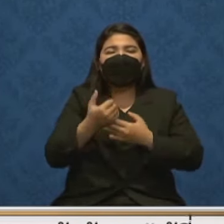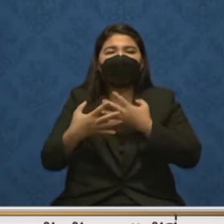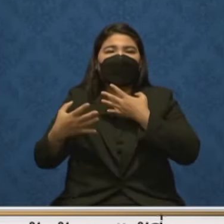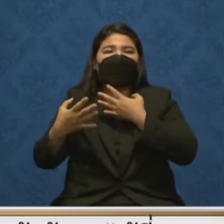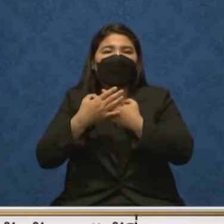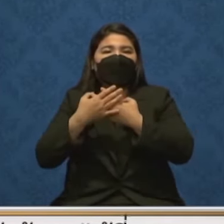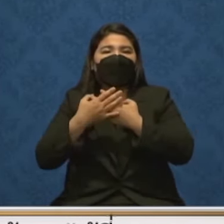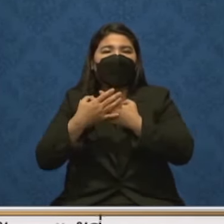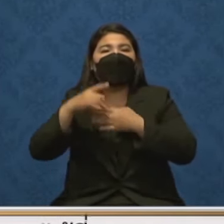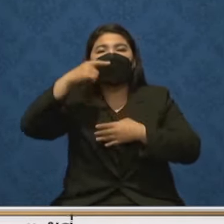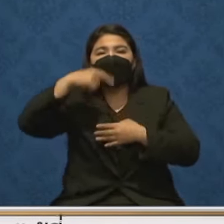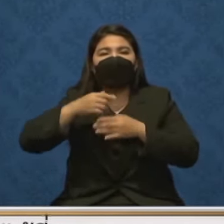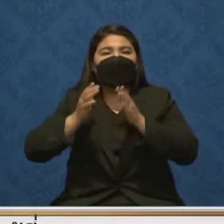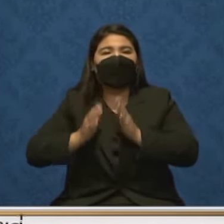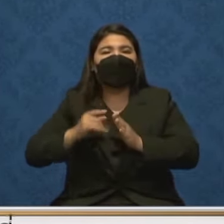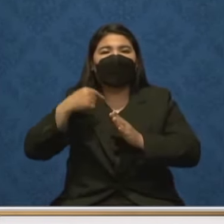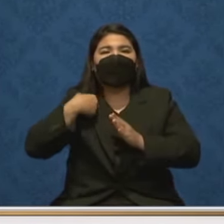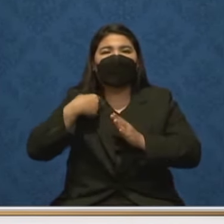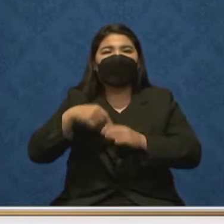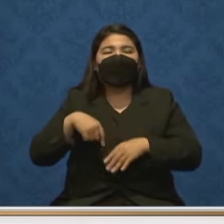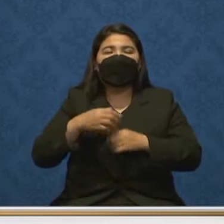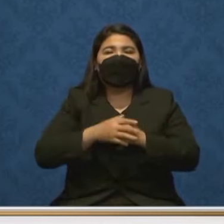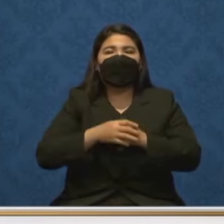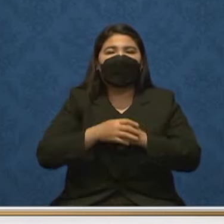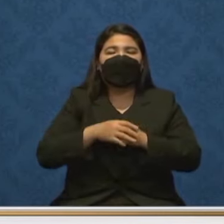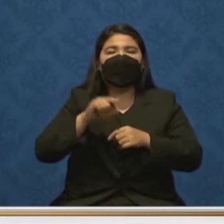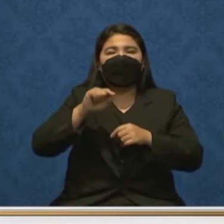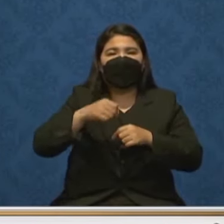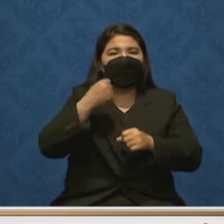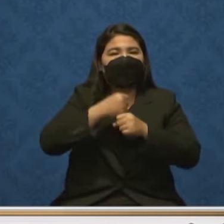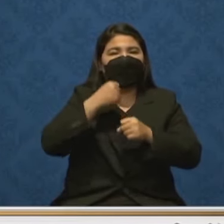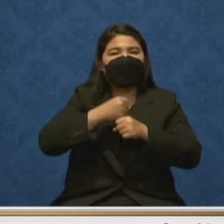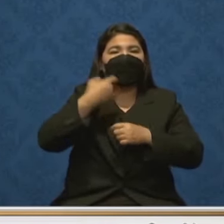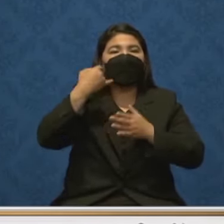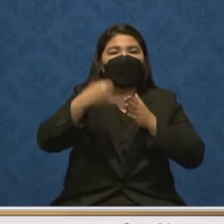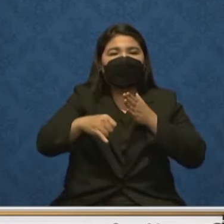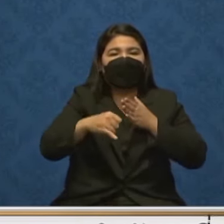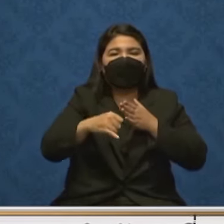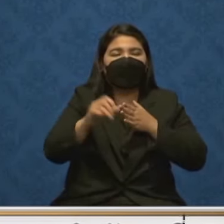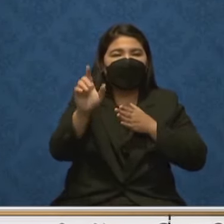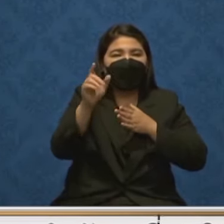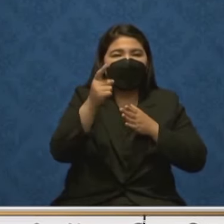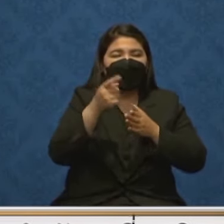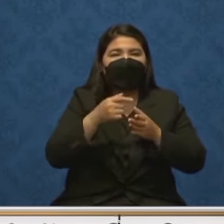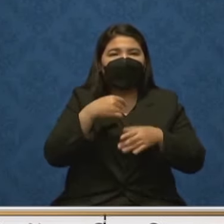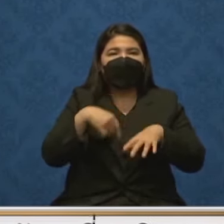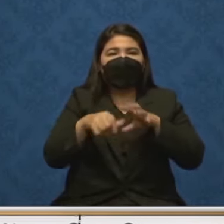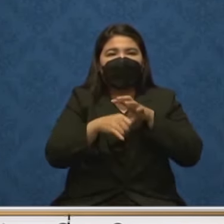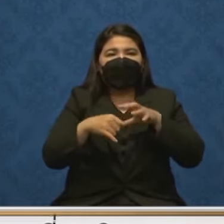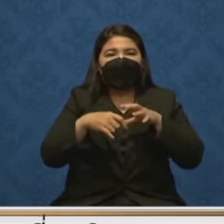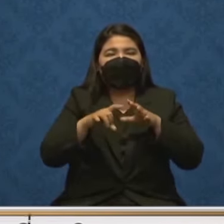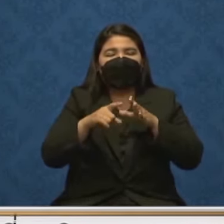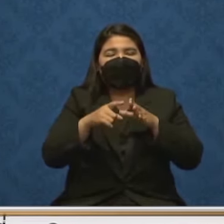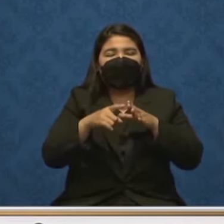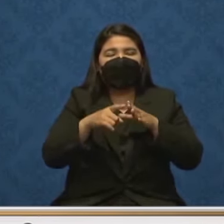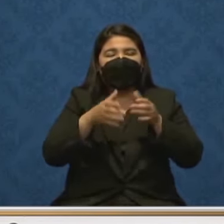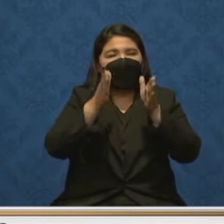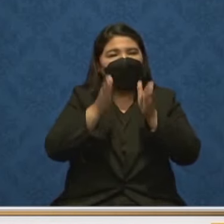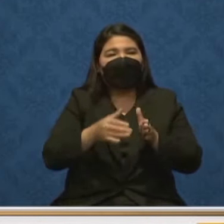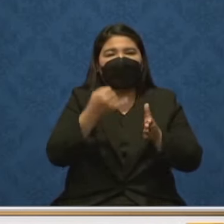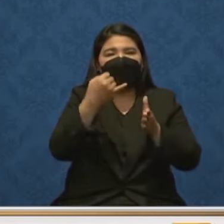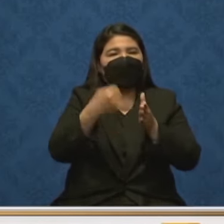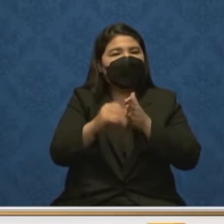เต็มเป็นที่อยู่ของคนที่เป็นแพะจำนวนมากเป็นแพะจากอะไรคะเป็นแพ้เป็นผู้บริสุทธิ์ที่ต้องไปอยู่ใน